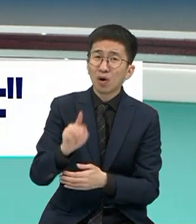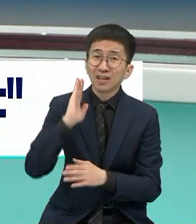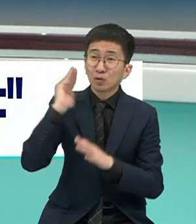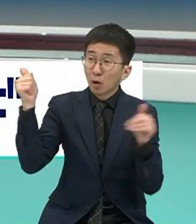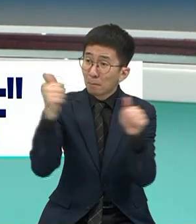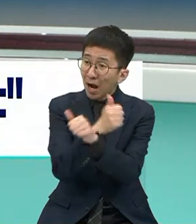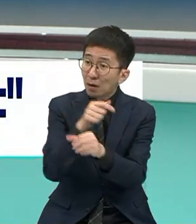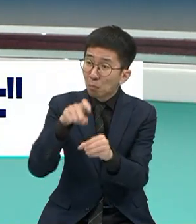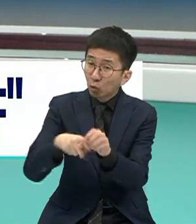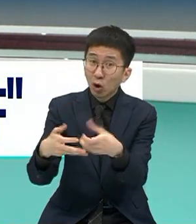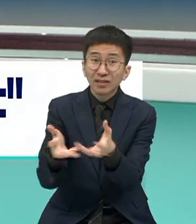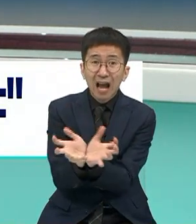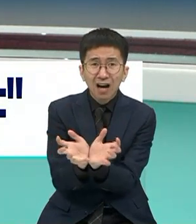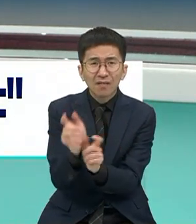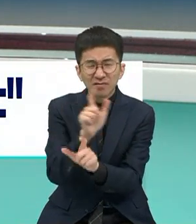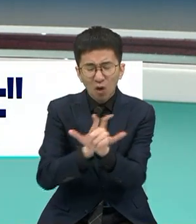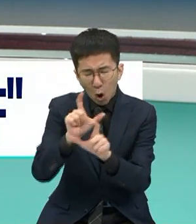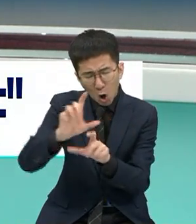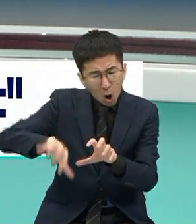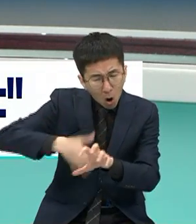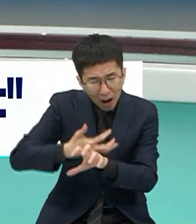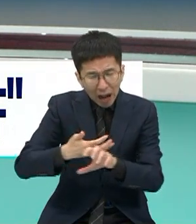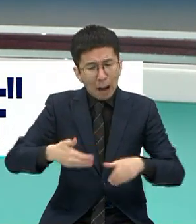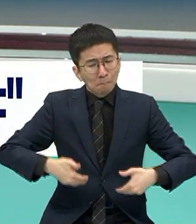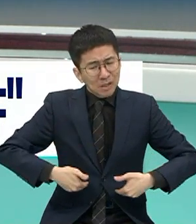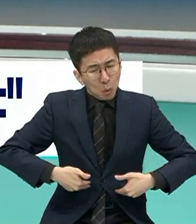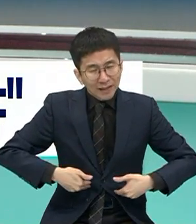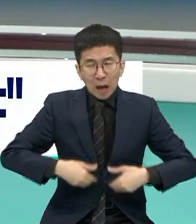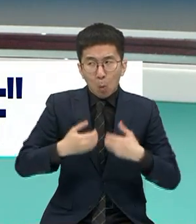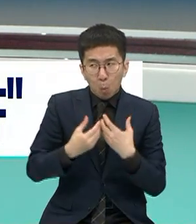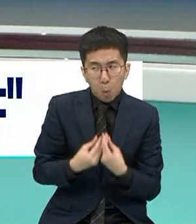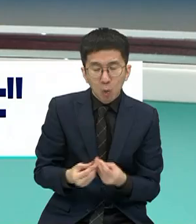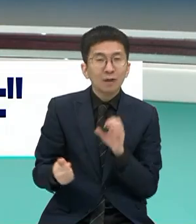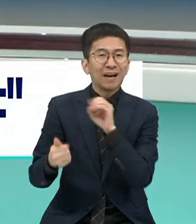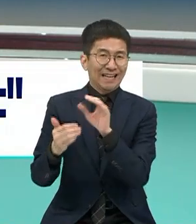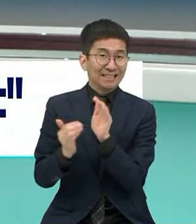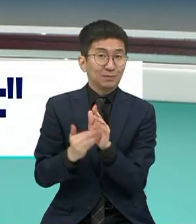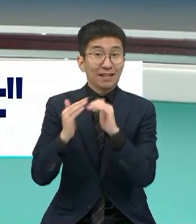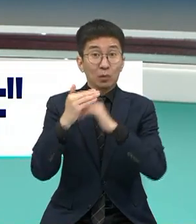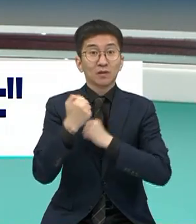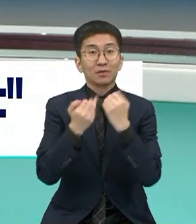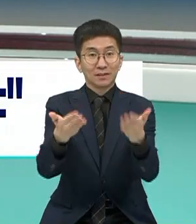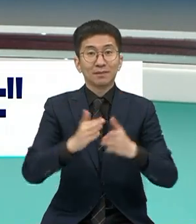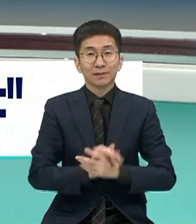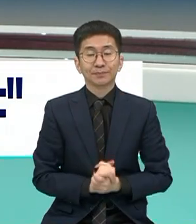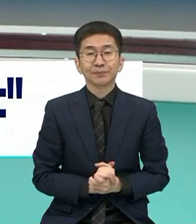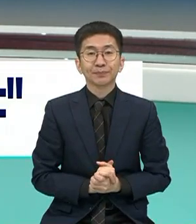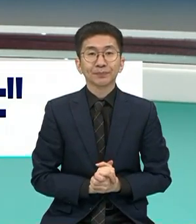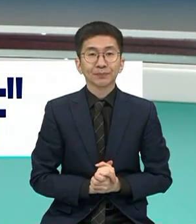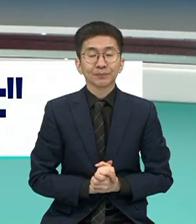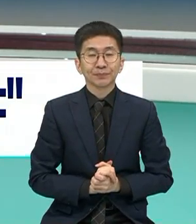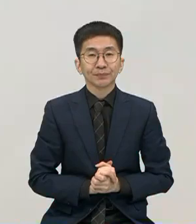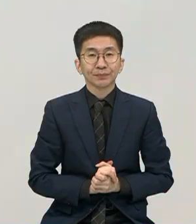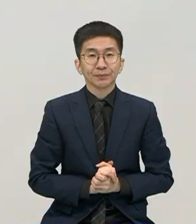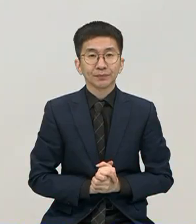교체를 위해서 당이 더 쇄신해야 한다는 뜻이었다고 반박했습니다. 이어서 김수영 기자입니다.